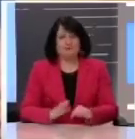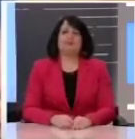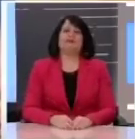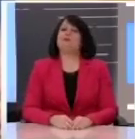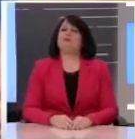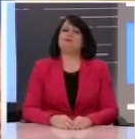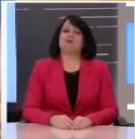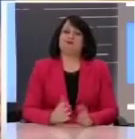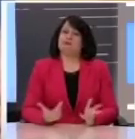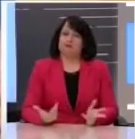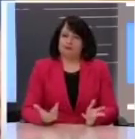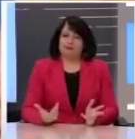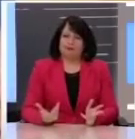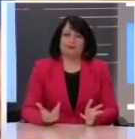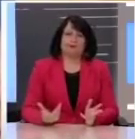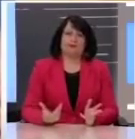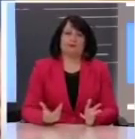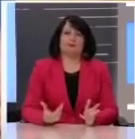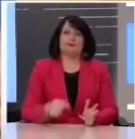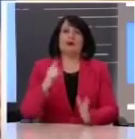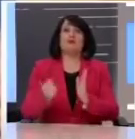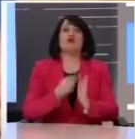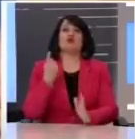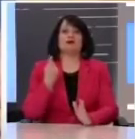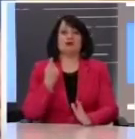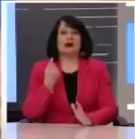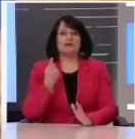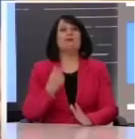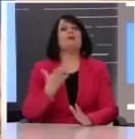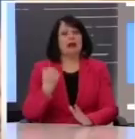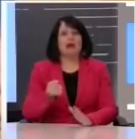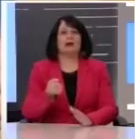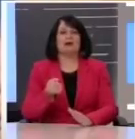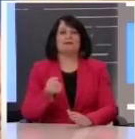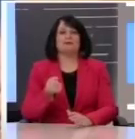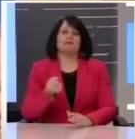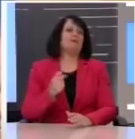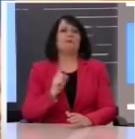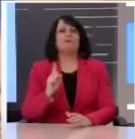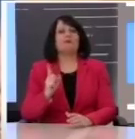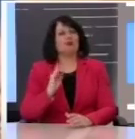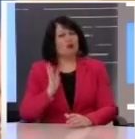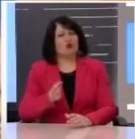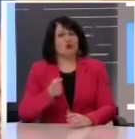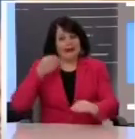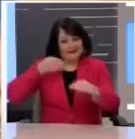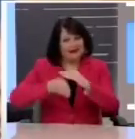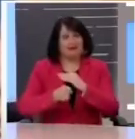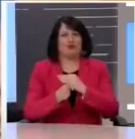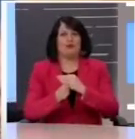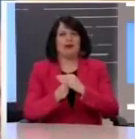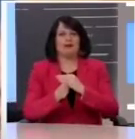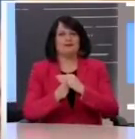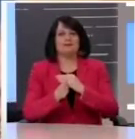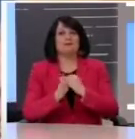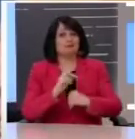ότι για πρώτη φορά υπάρχει όχι μονάχα η δυνατότητα εξόδου, αλλά